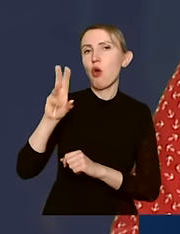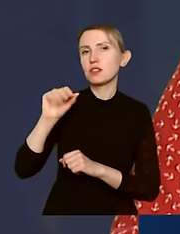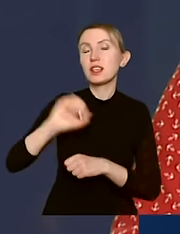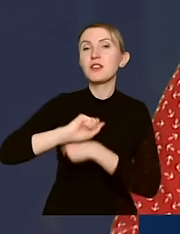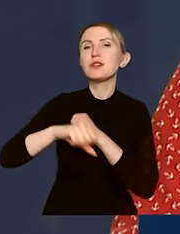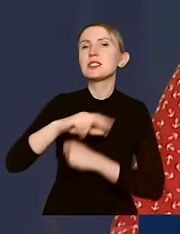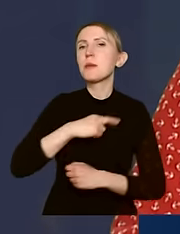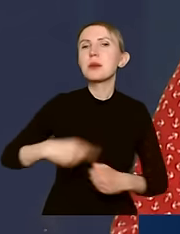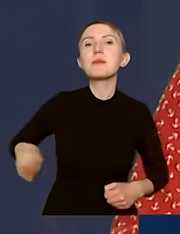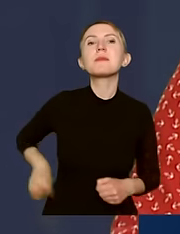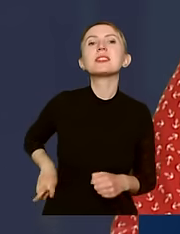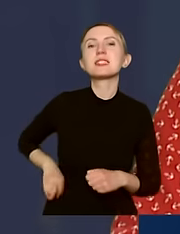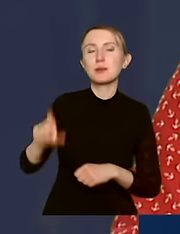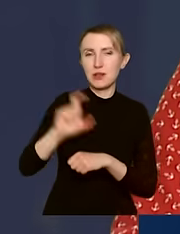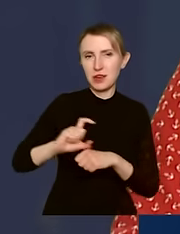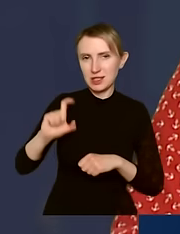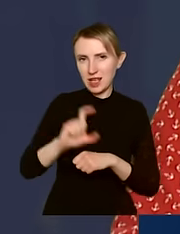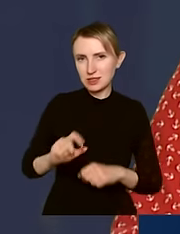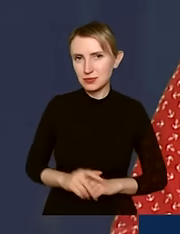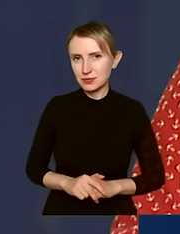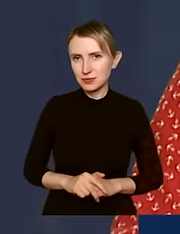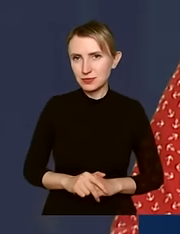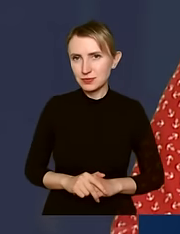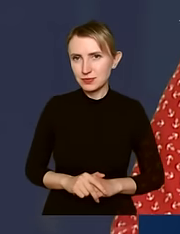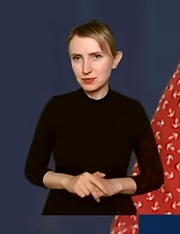i ministrem cyfryzacji.